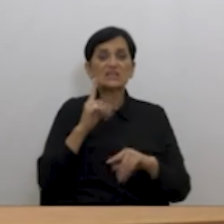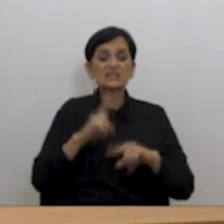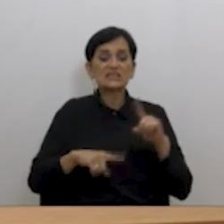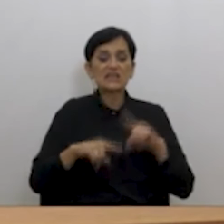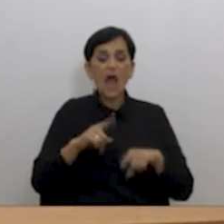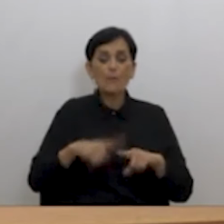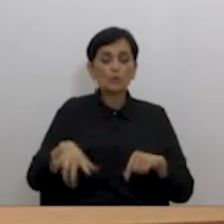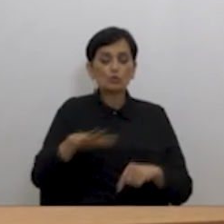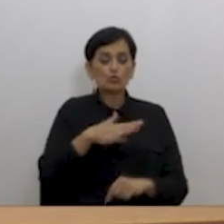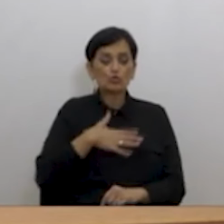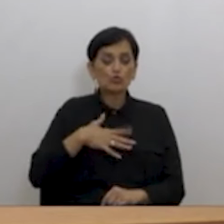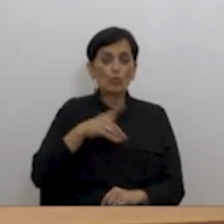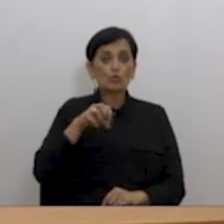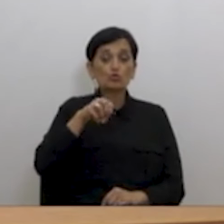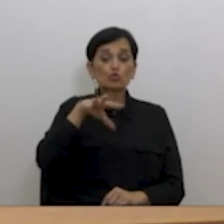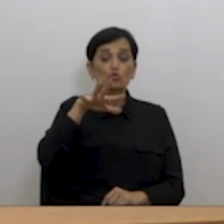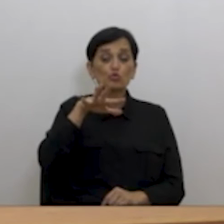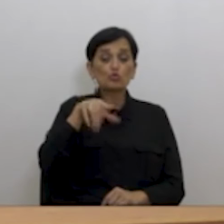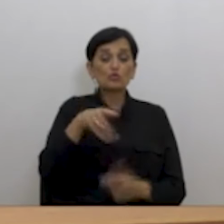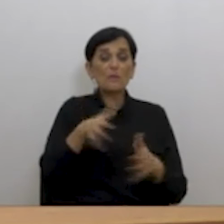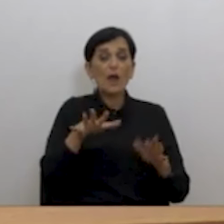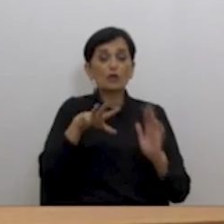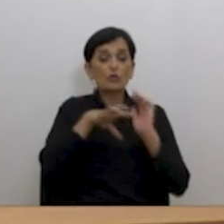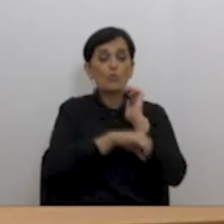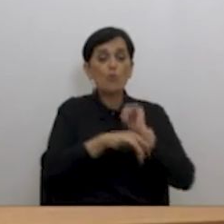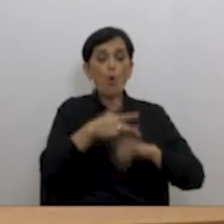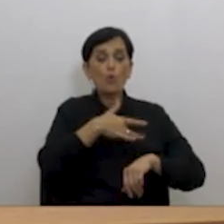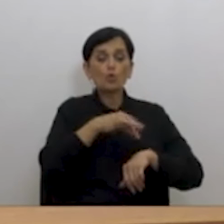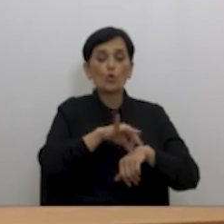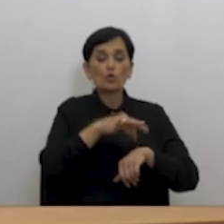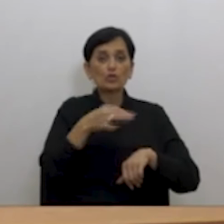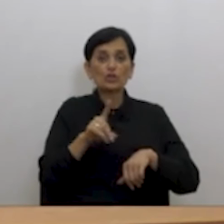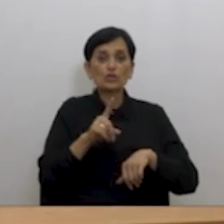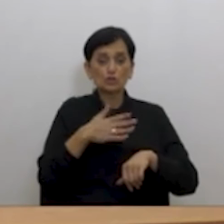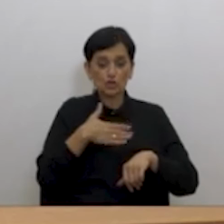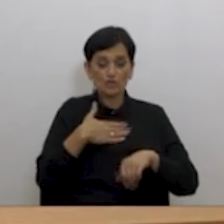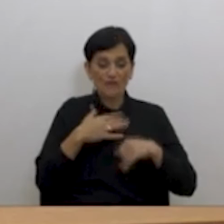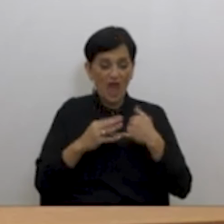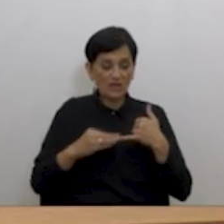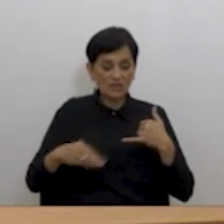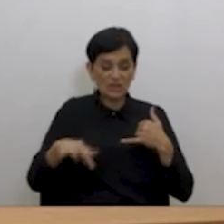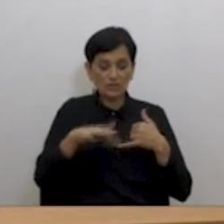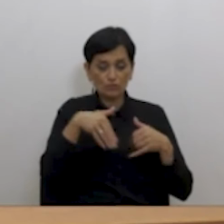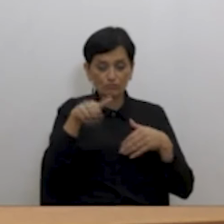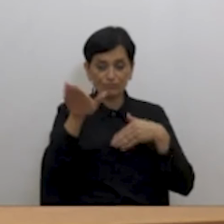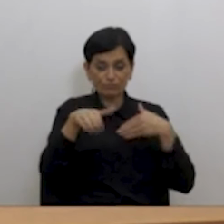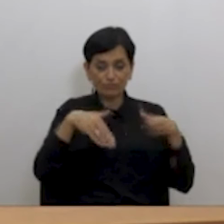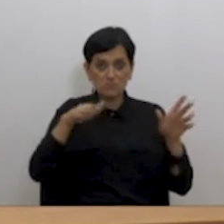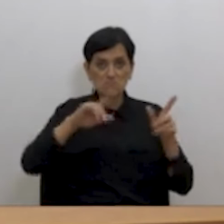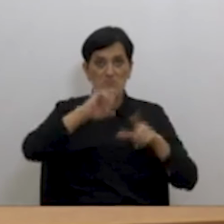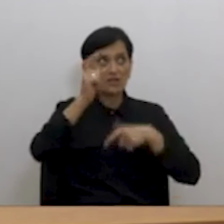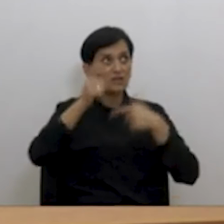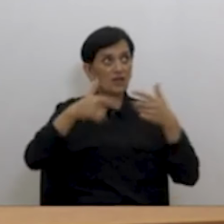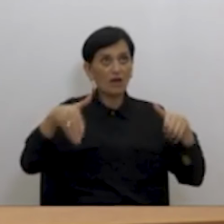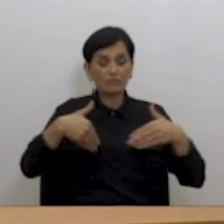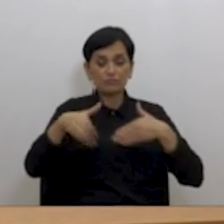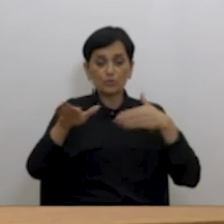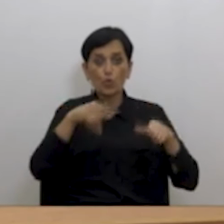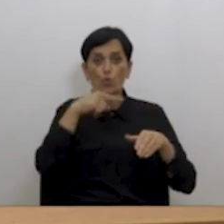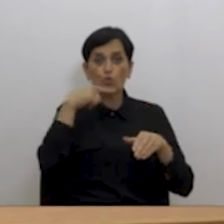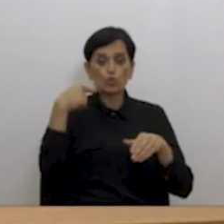რომ შუქზე მეტად ბოლოტკივილი ეს იყო რომ იცლება ჩვენი ტერიტორიები იცლება მთა და იქ